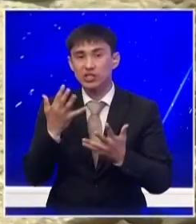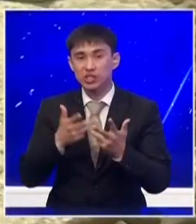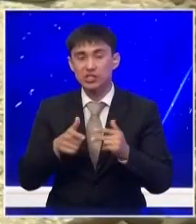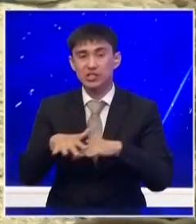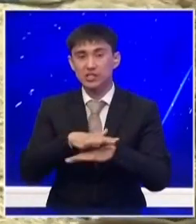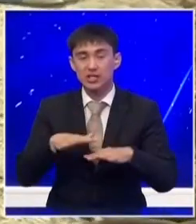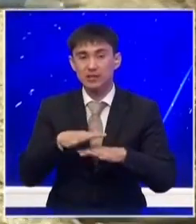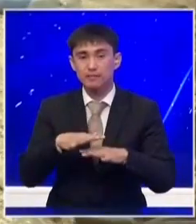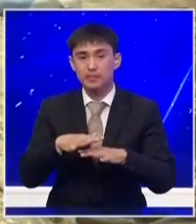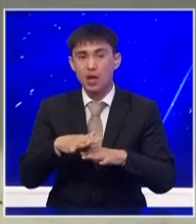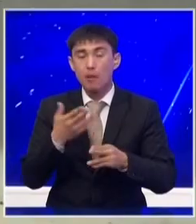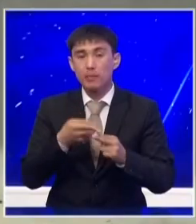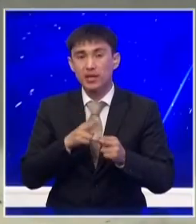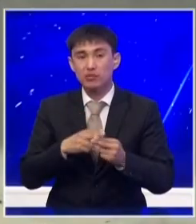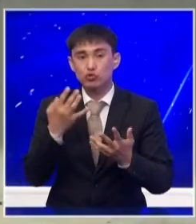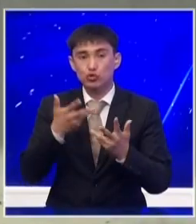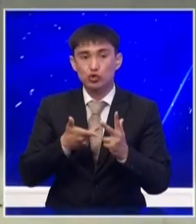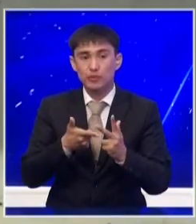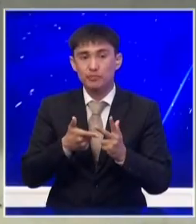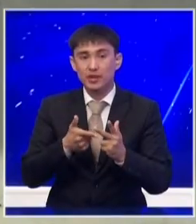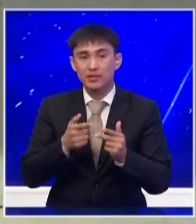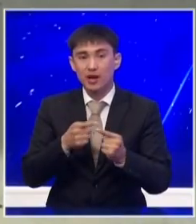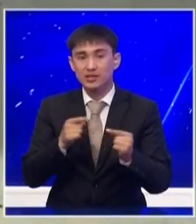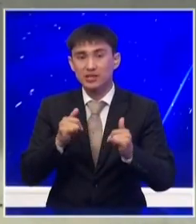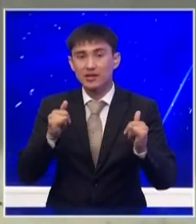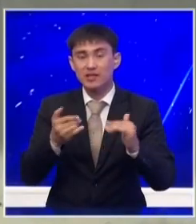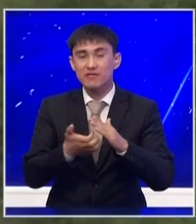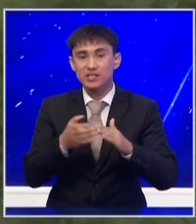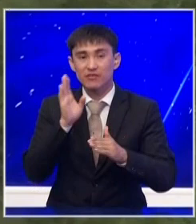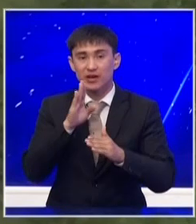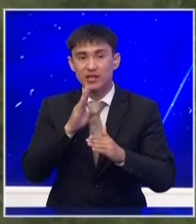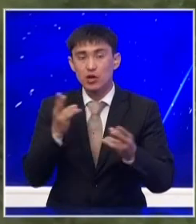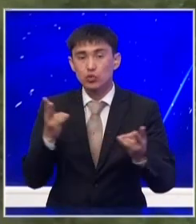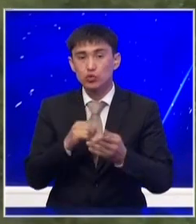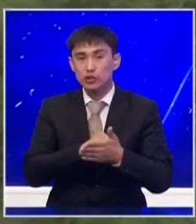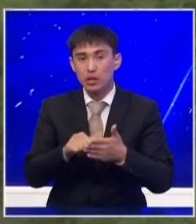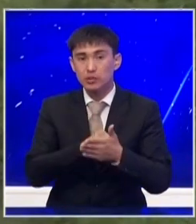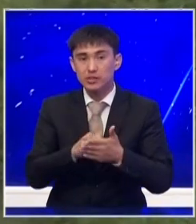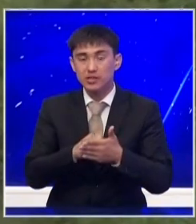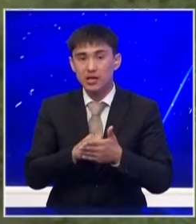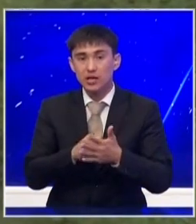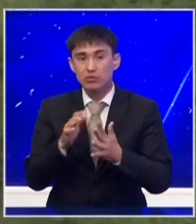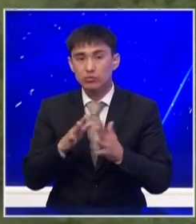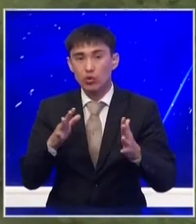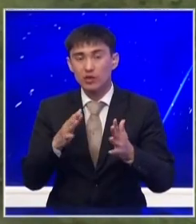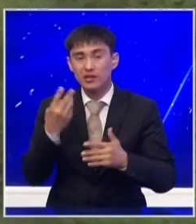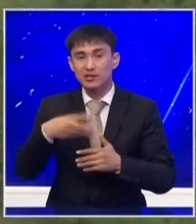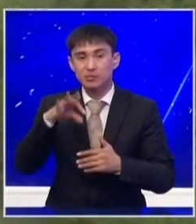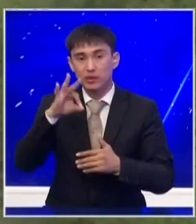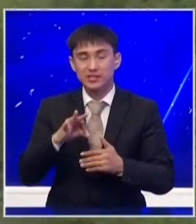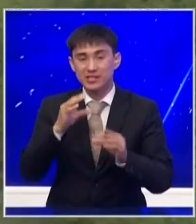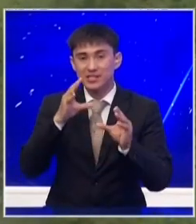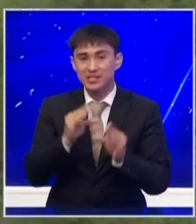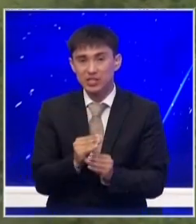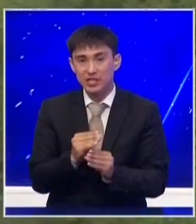численности населения. Но при этом, с учетом грядущего нарастания дефицита воды, нужно добиться существенного на 30%